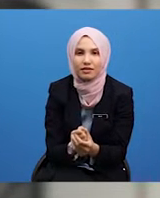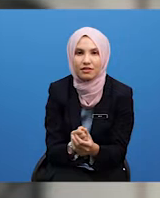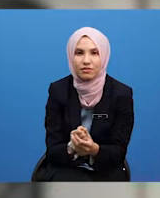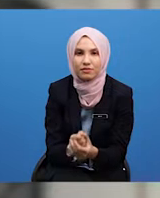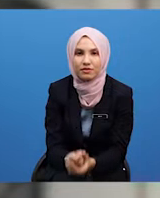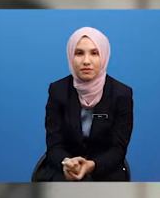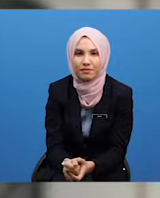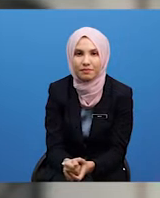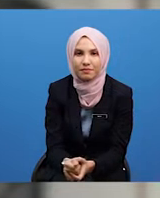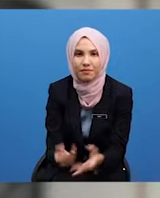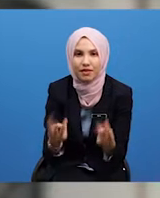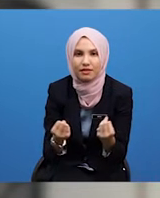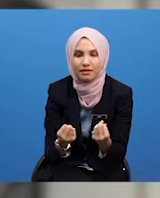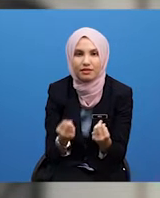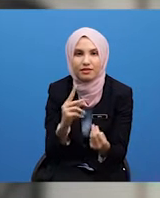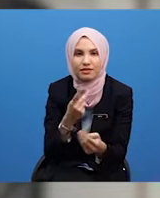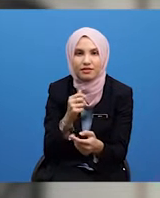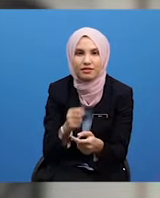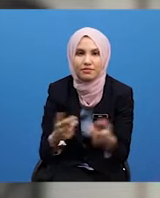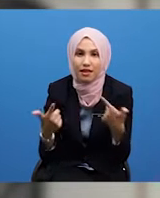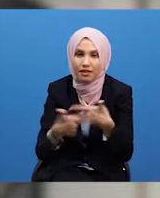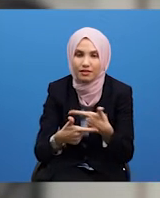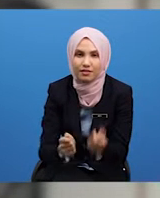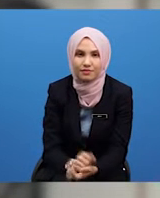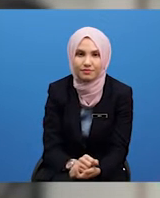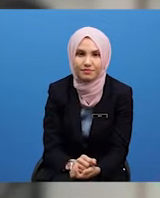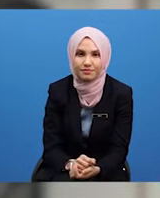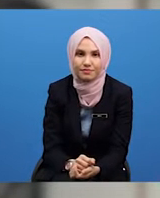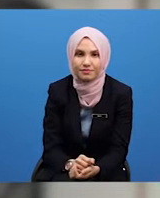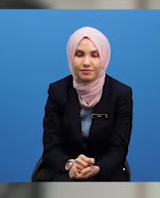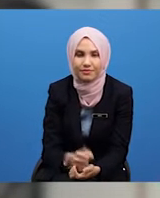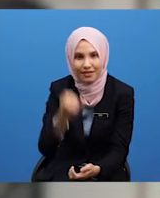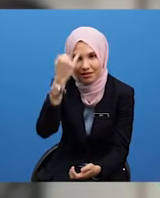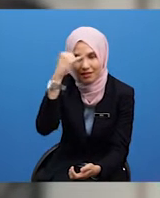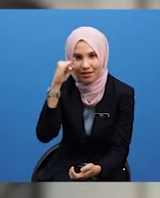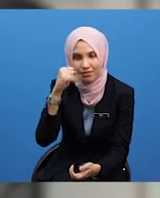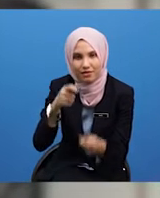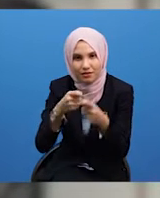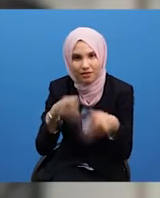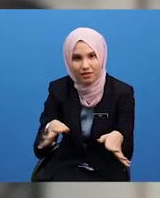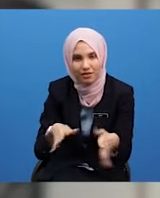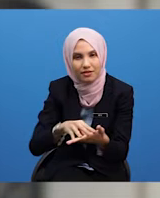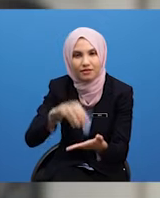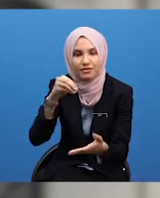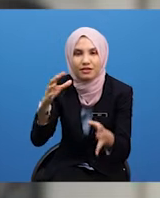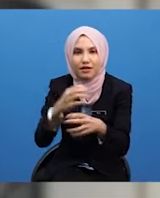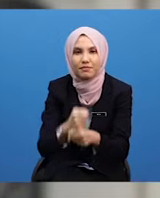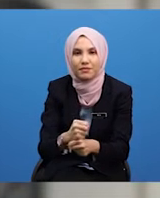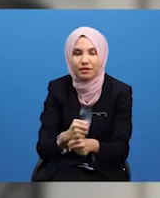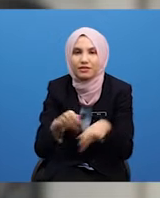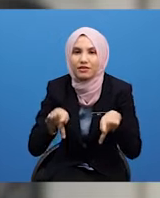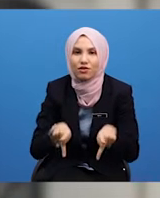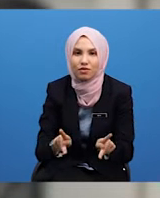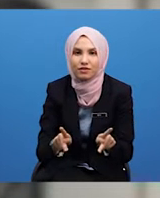kita, mari kita buat sedikit latihan pengukuhan agar ilmu yang kita telah pelajari dapat kita